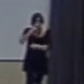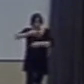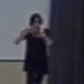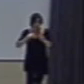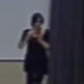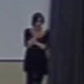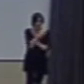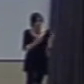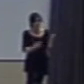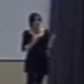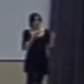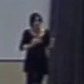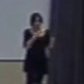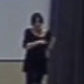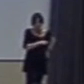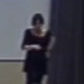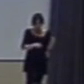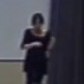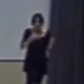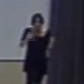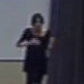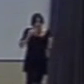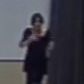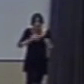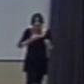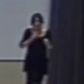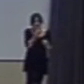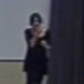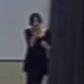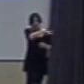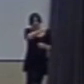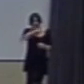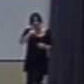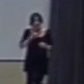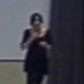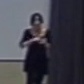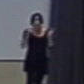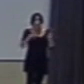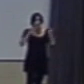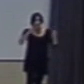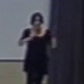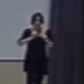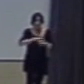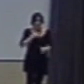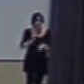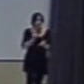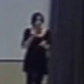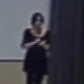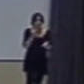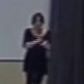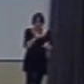per dues persones tindria molts vídeos per ensenyar on sempre hi ha moltíssima gent amb tecnologia que permet